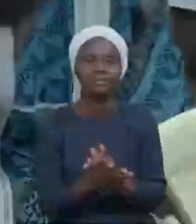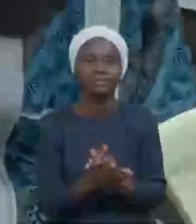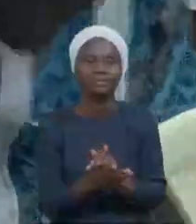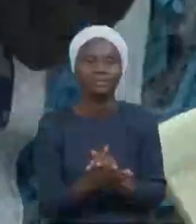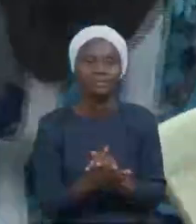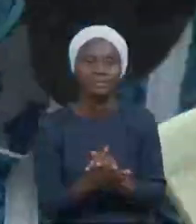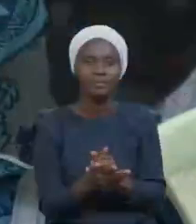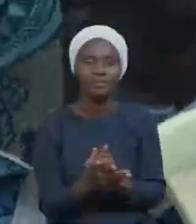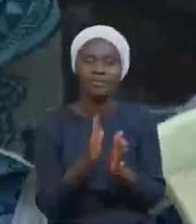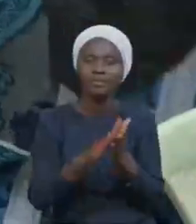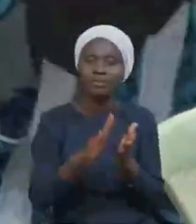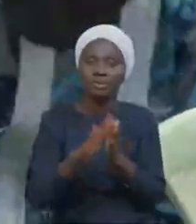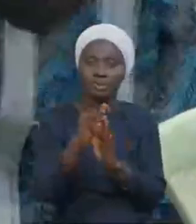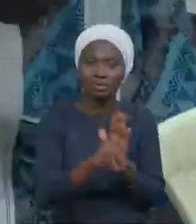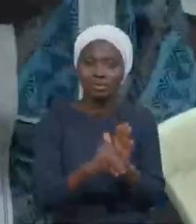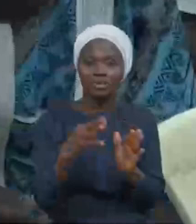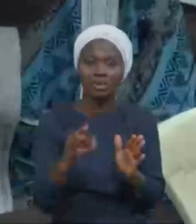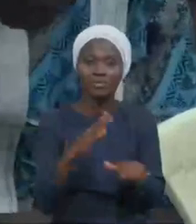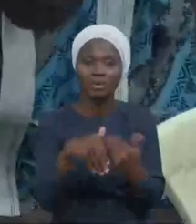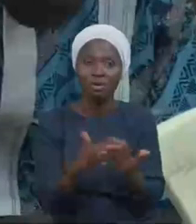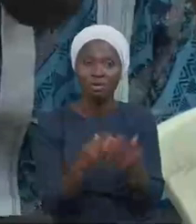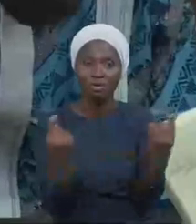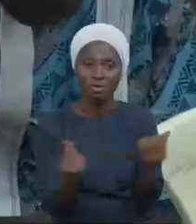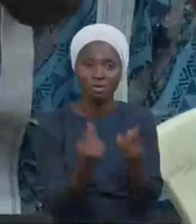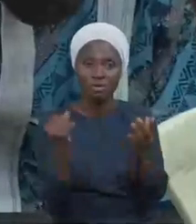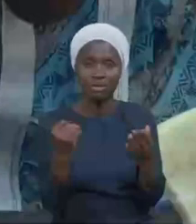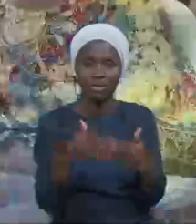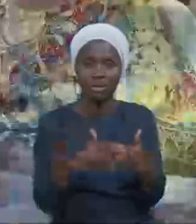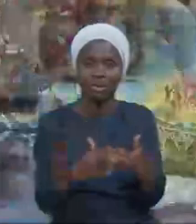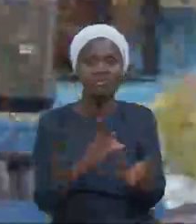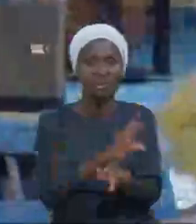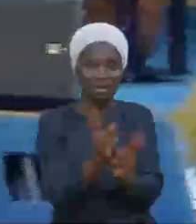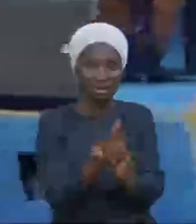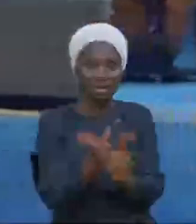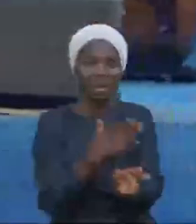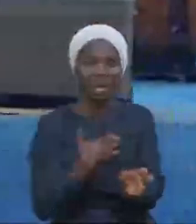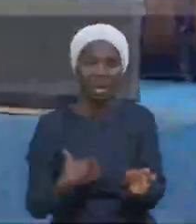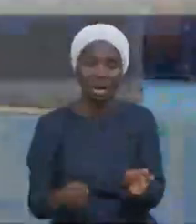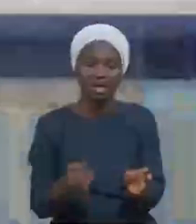Le pardon de tous les péchés après la repentance et la foi.